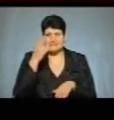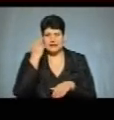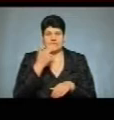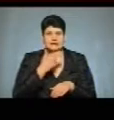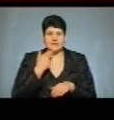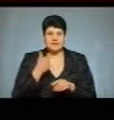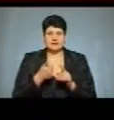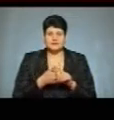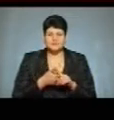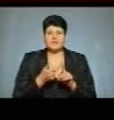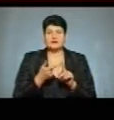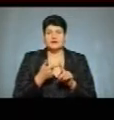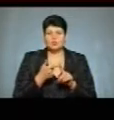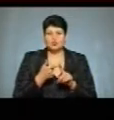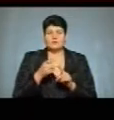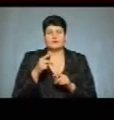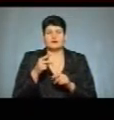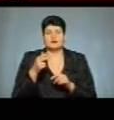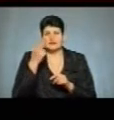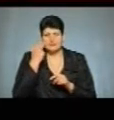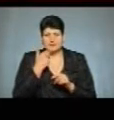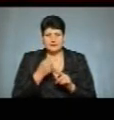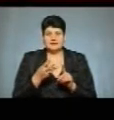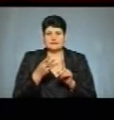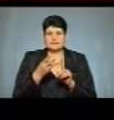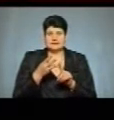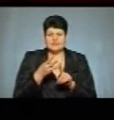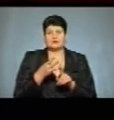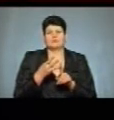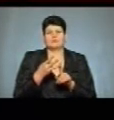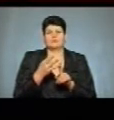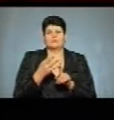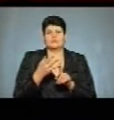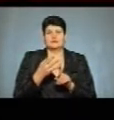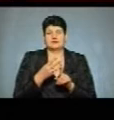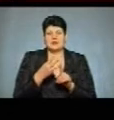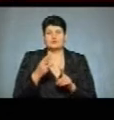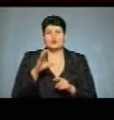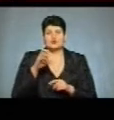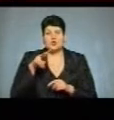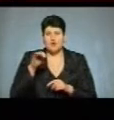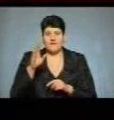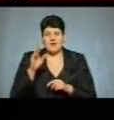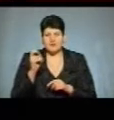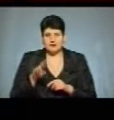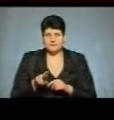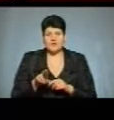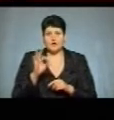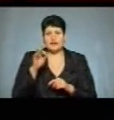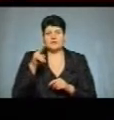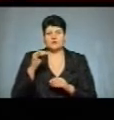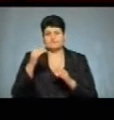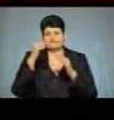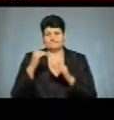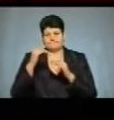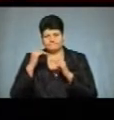Доротея Вірер, на другому – італійка Ліза Вітоці, на третьому – словацька біатлоністка Пауліна Фіалкова. Олена Підгрушна змістилась на дві